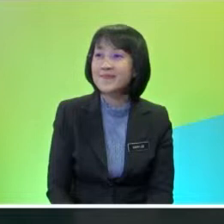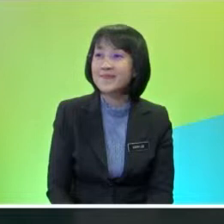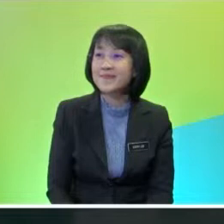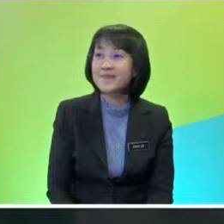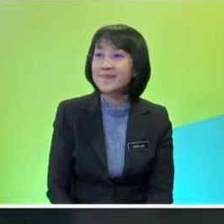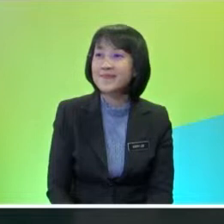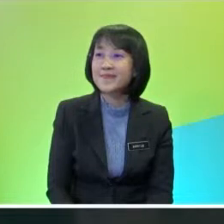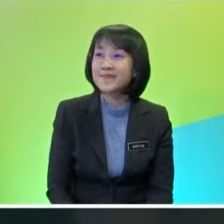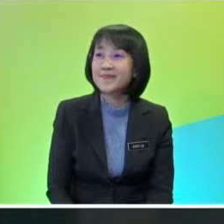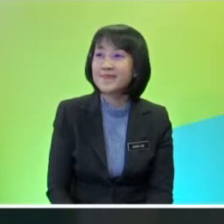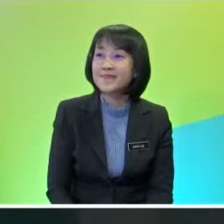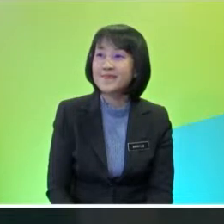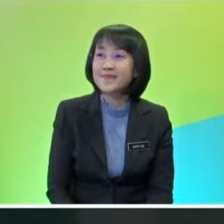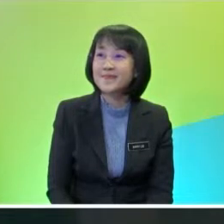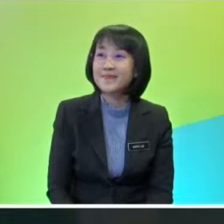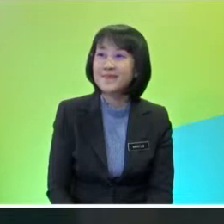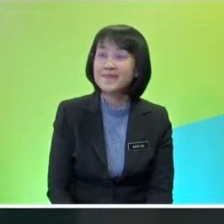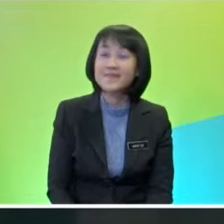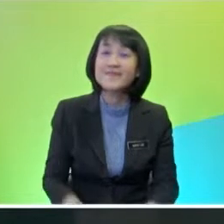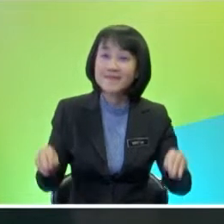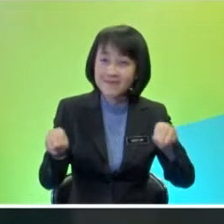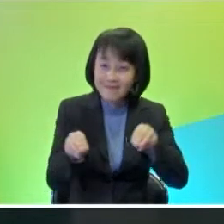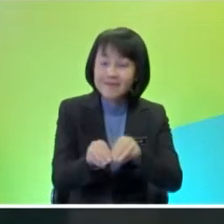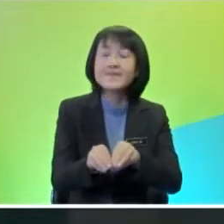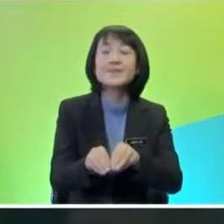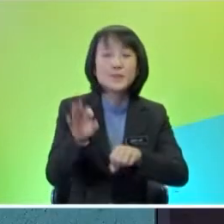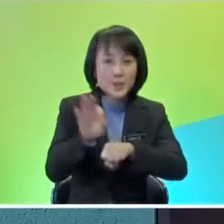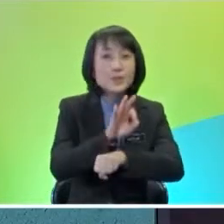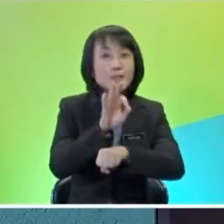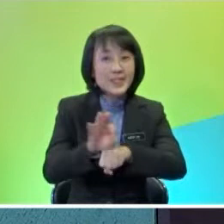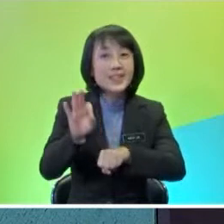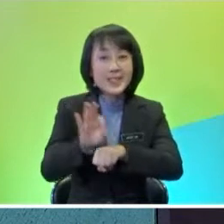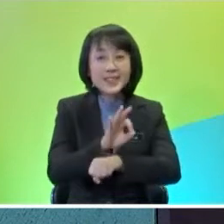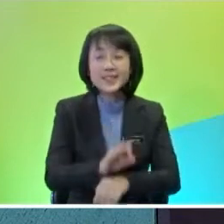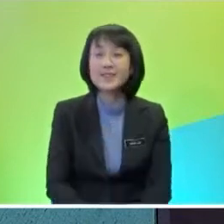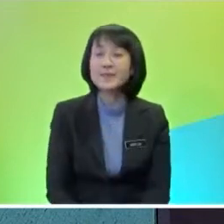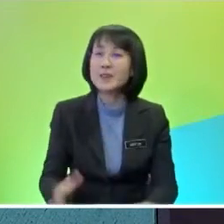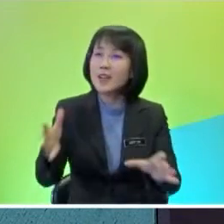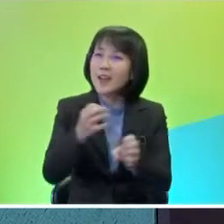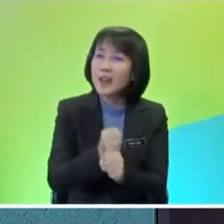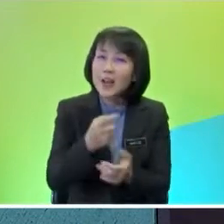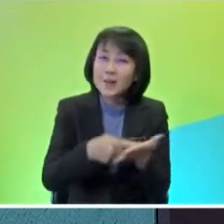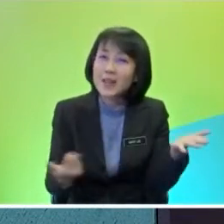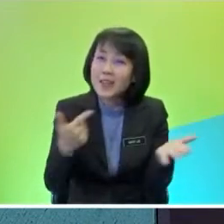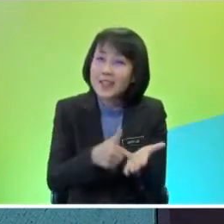memang berfungsi betul oke saya coba nak tangkap